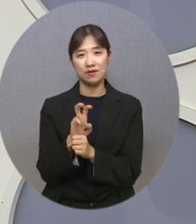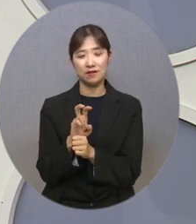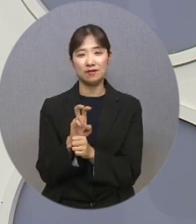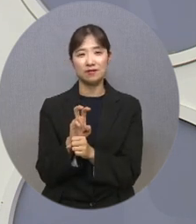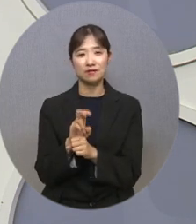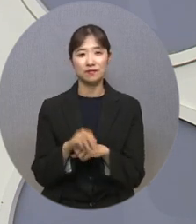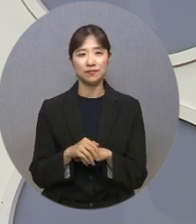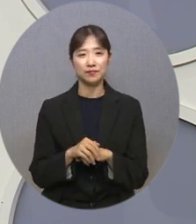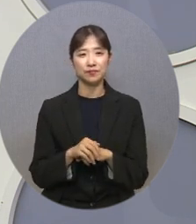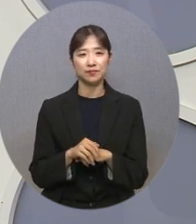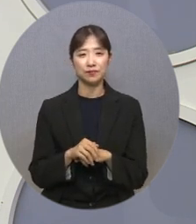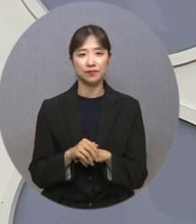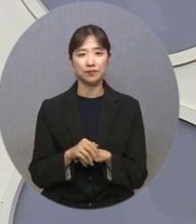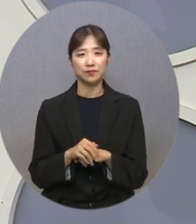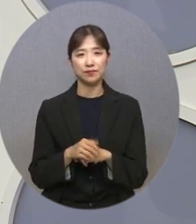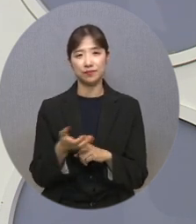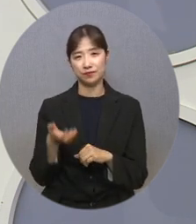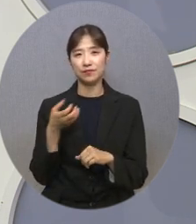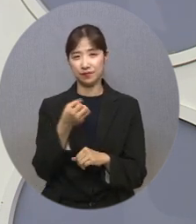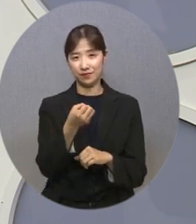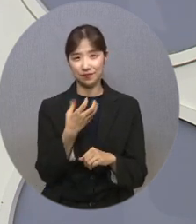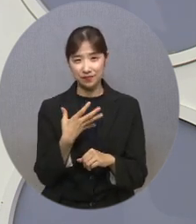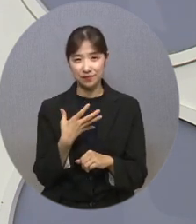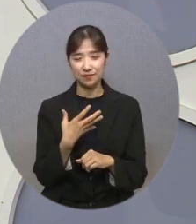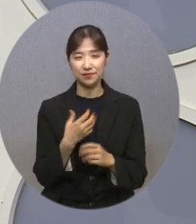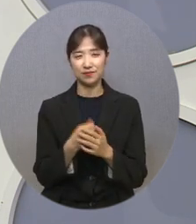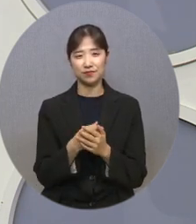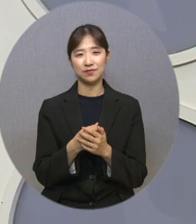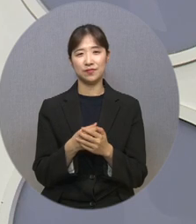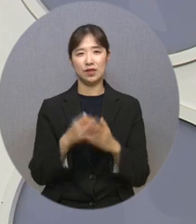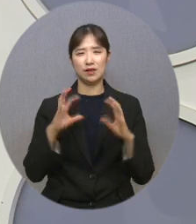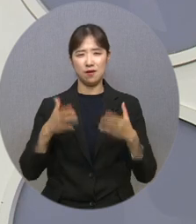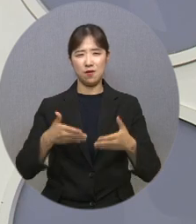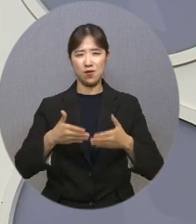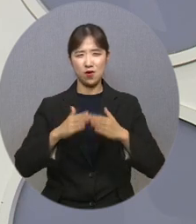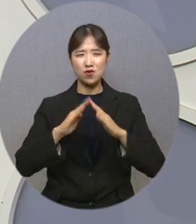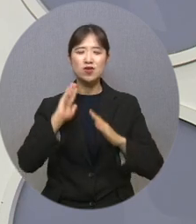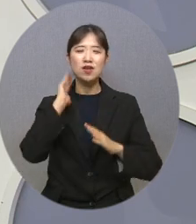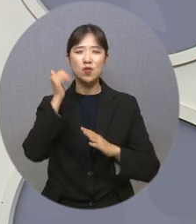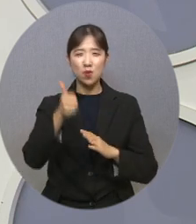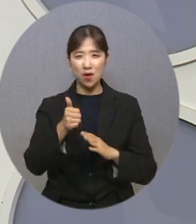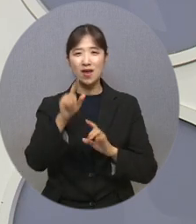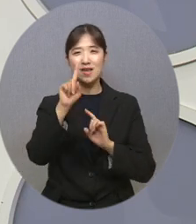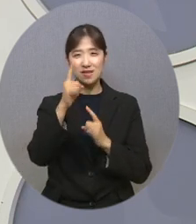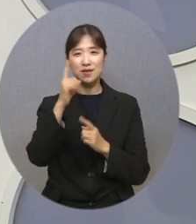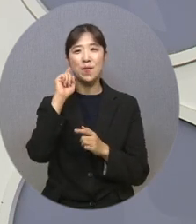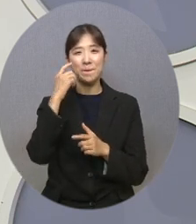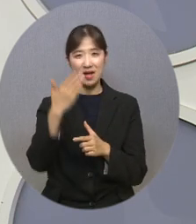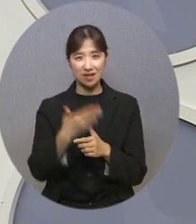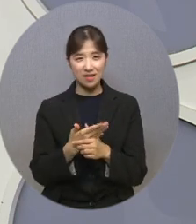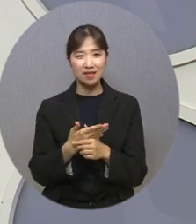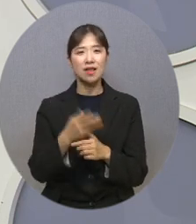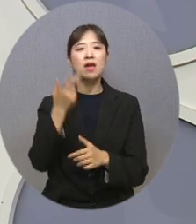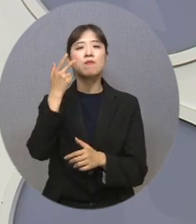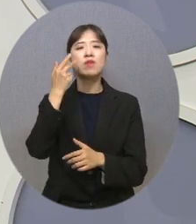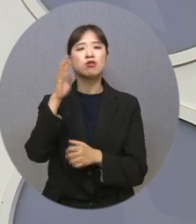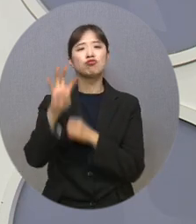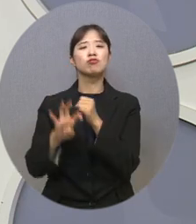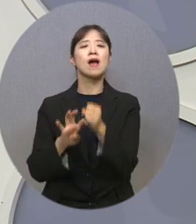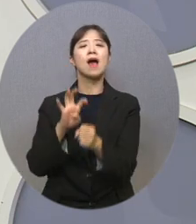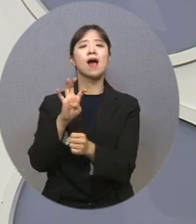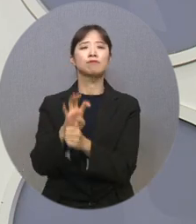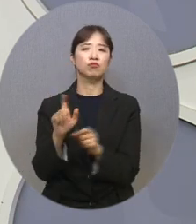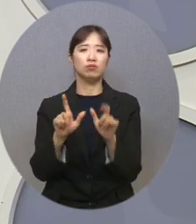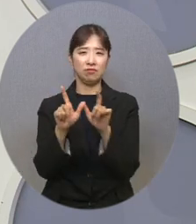했거든요. 아까 말씀하신 건국 대통령 이승만 박사는 미국 생활 40년을